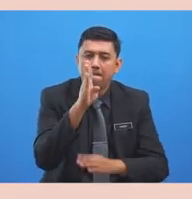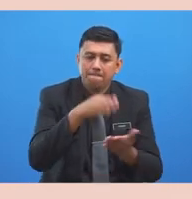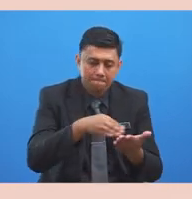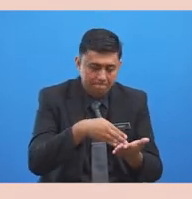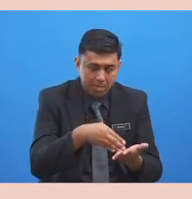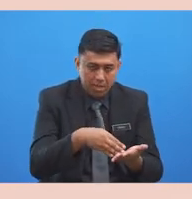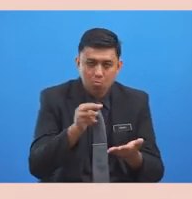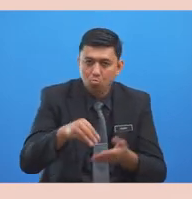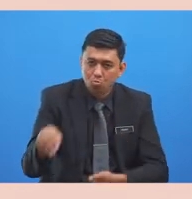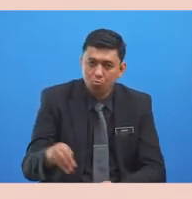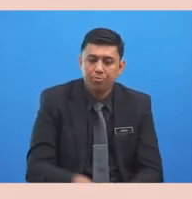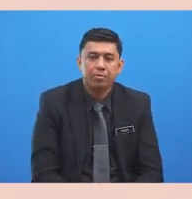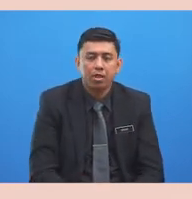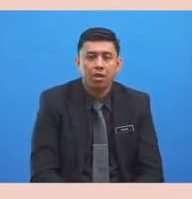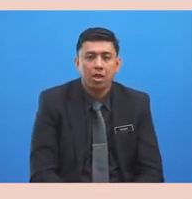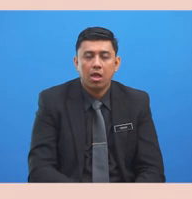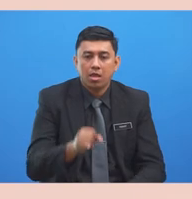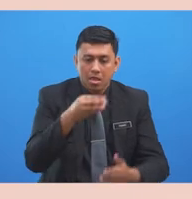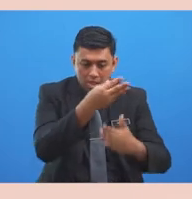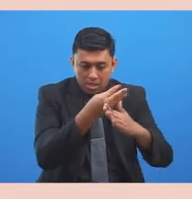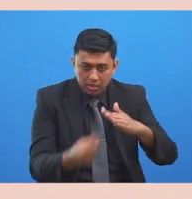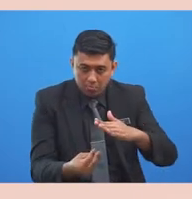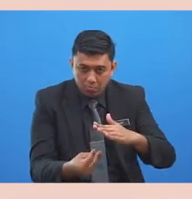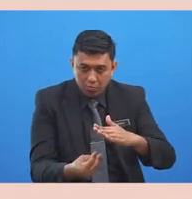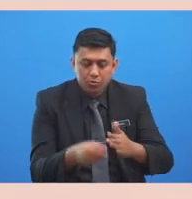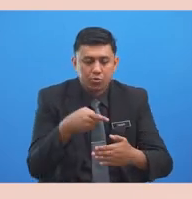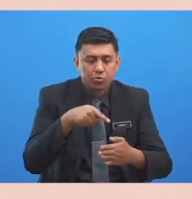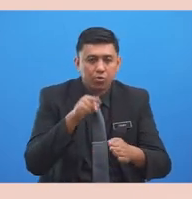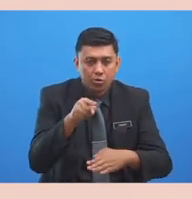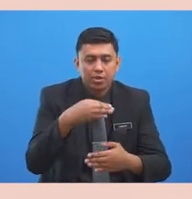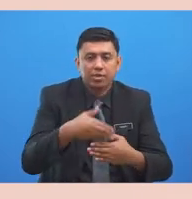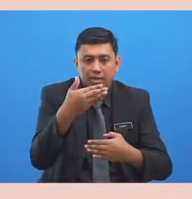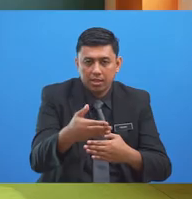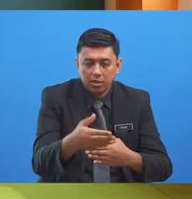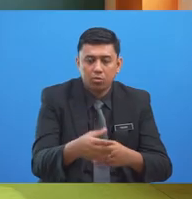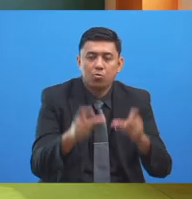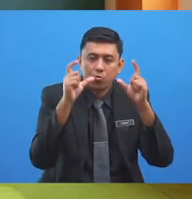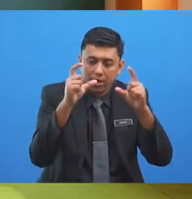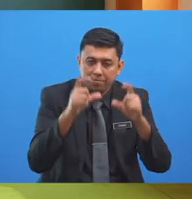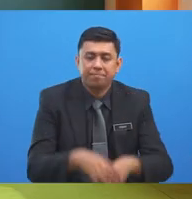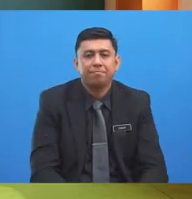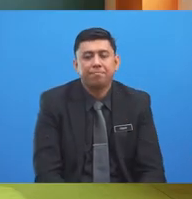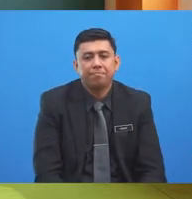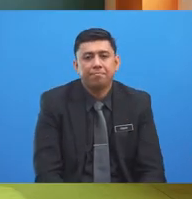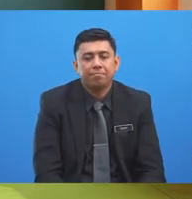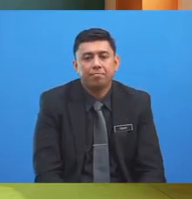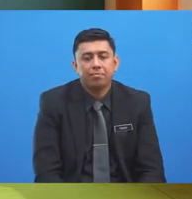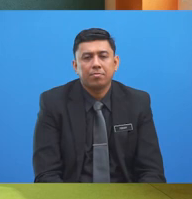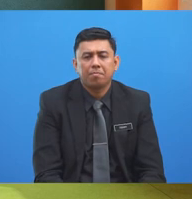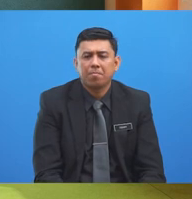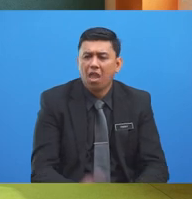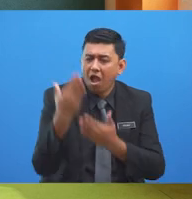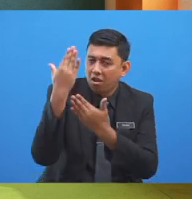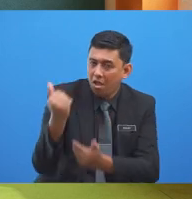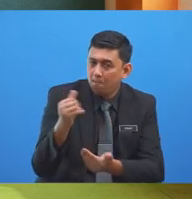sama dengan input.next in kurungan. Okey, murid-murid, cikgu